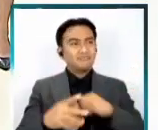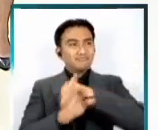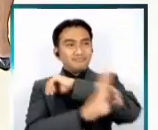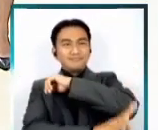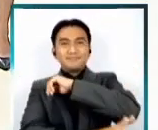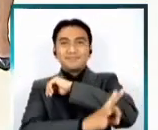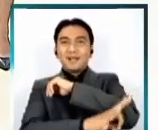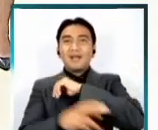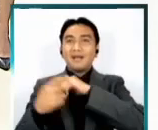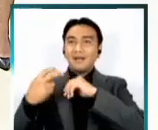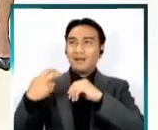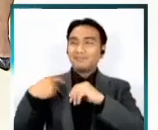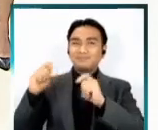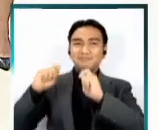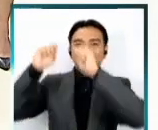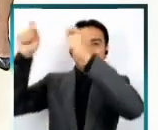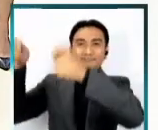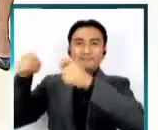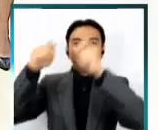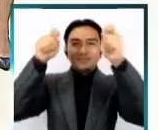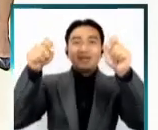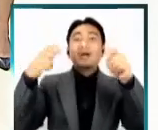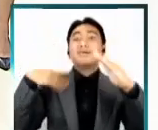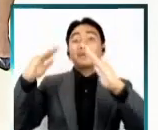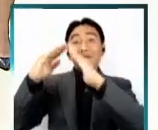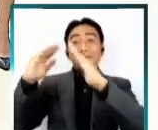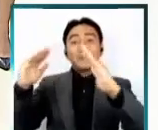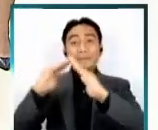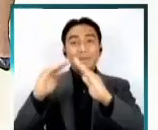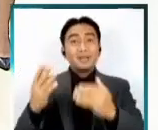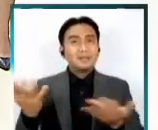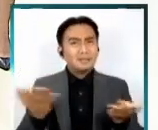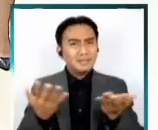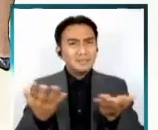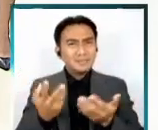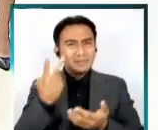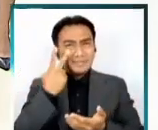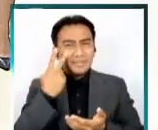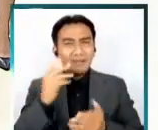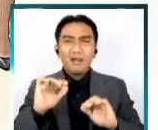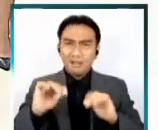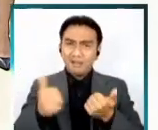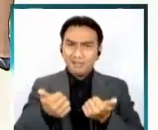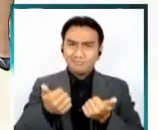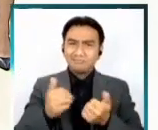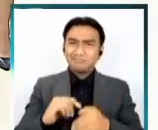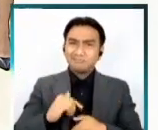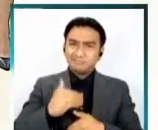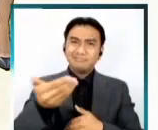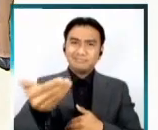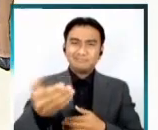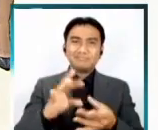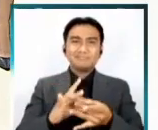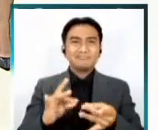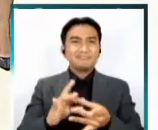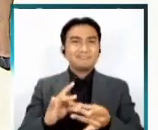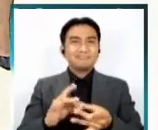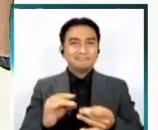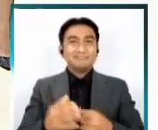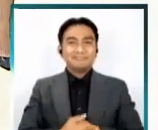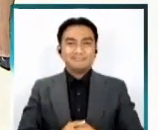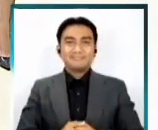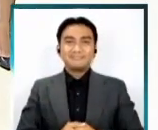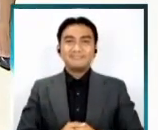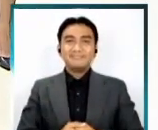parol sa kani-kanilang bahay. San kaya yan at paano nakarating sa kanila ang ating mga parol? Ikikwento sa atin ni